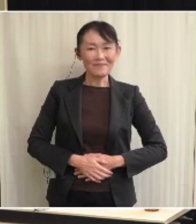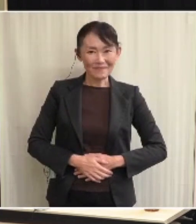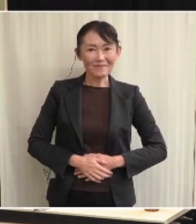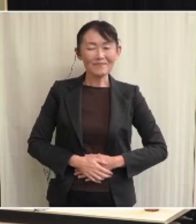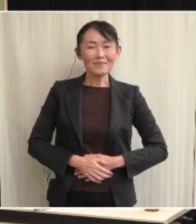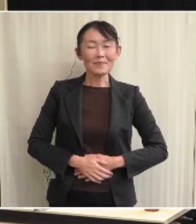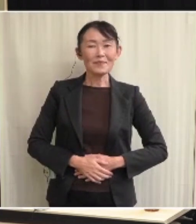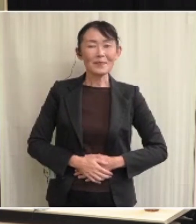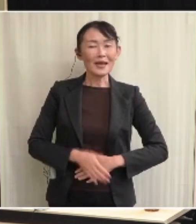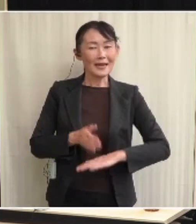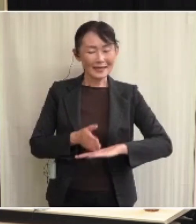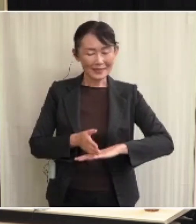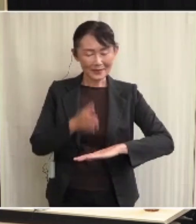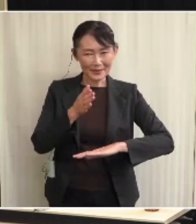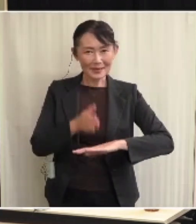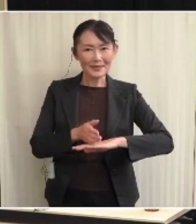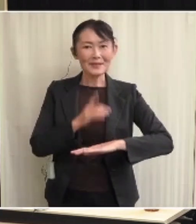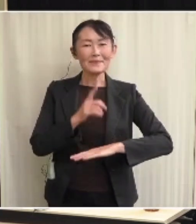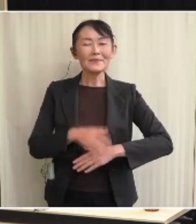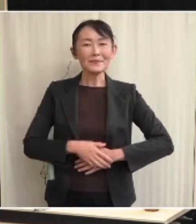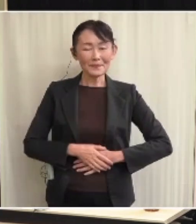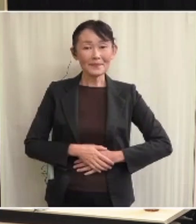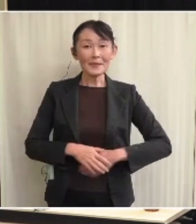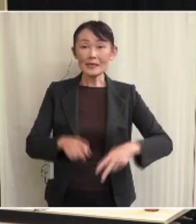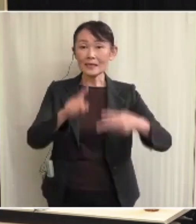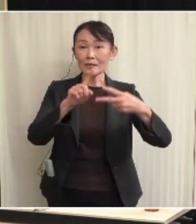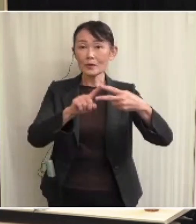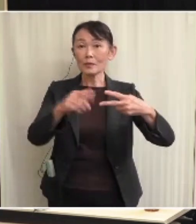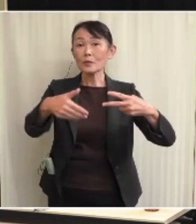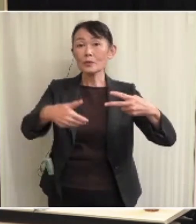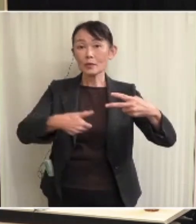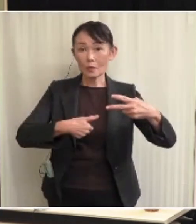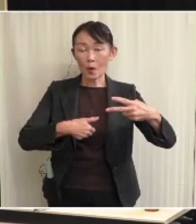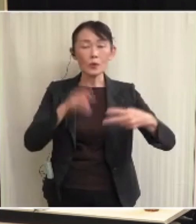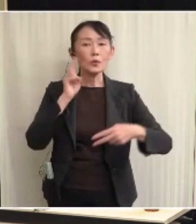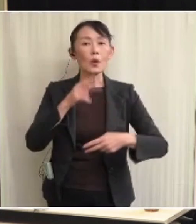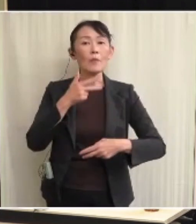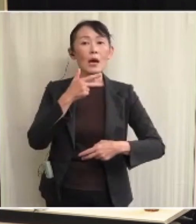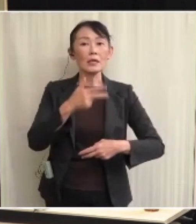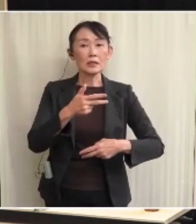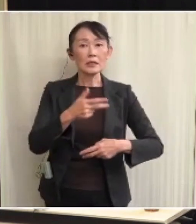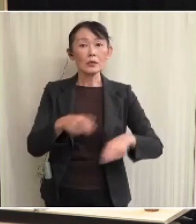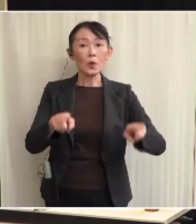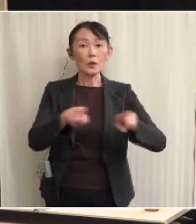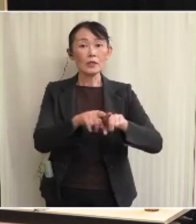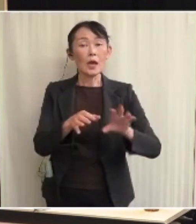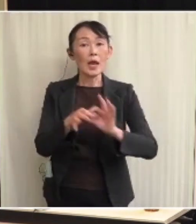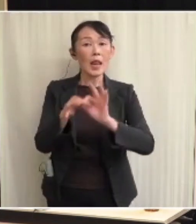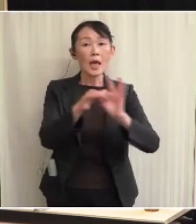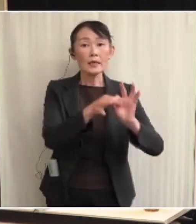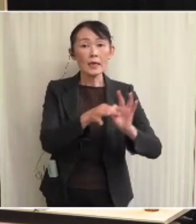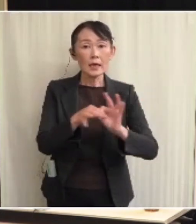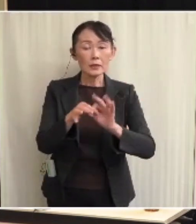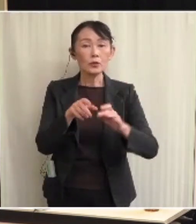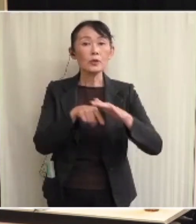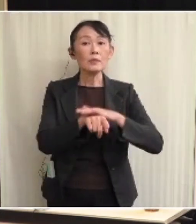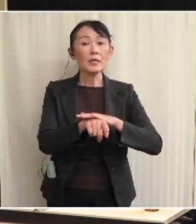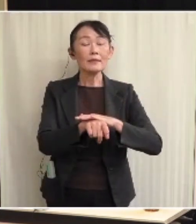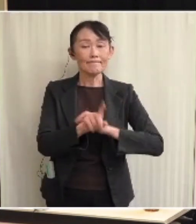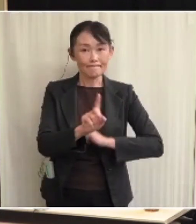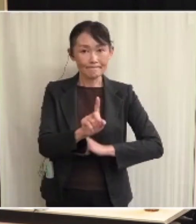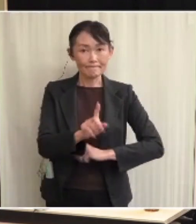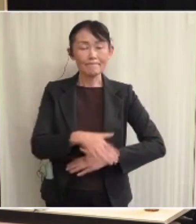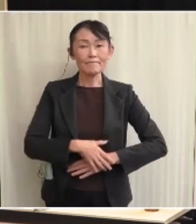がとうございます。まず最初のご質問でございますが、横浜市様とご一緒させていただく意義というところで、先ほどちょっと